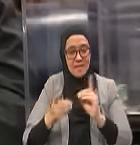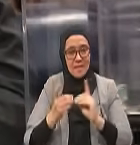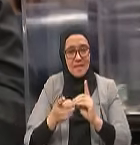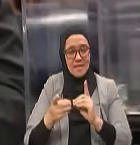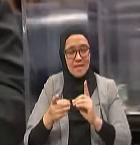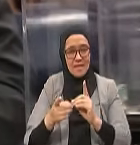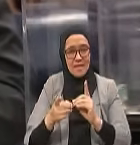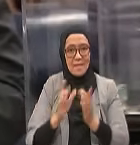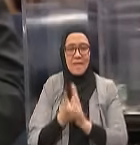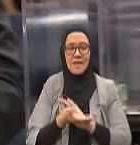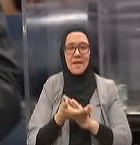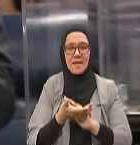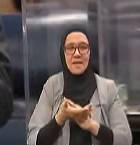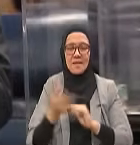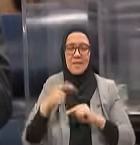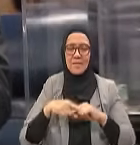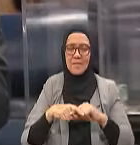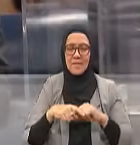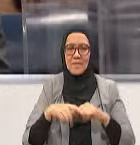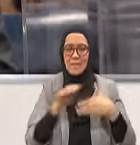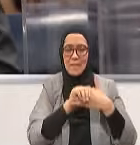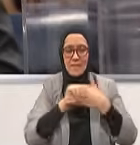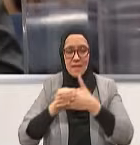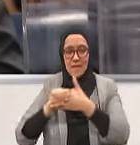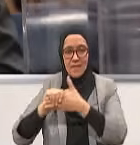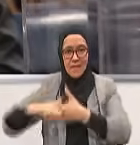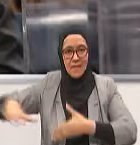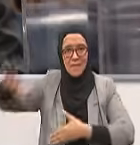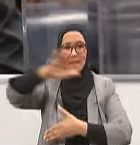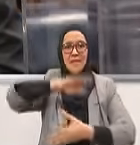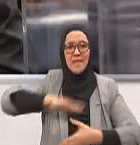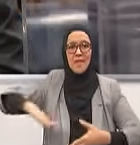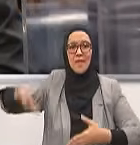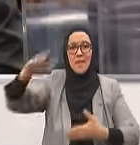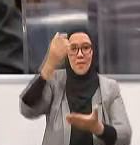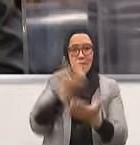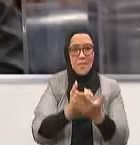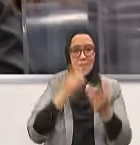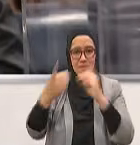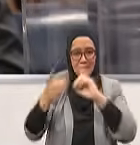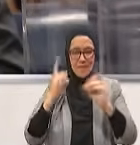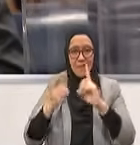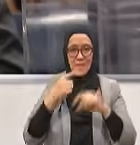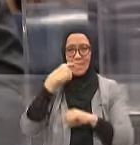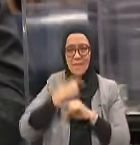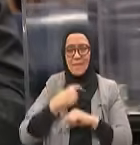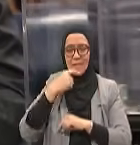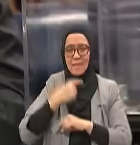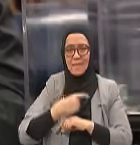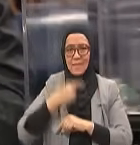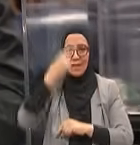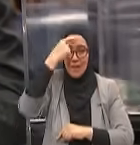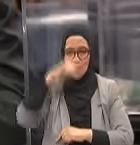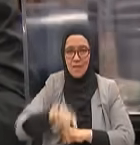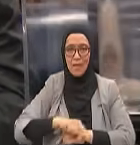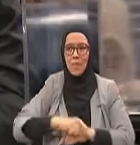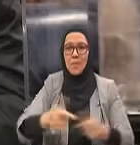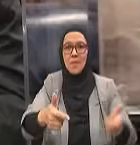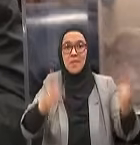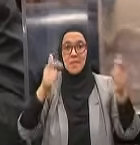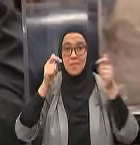pelaju serantau dalam ekonomi China us untuk memperlihatkan kondisi tahu